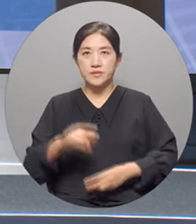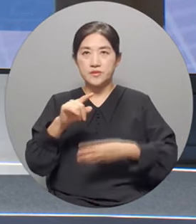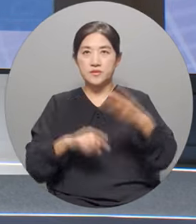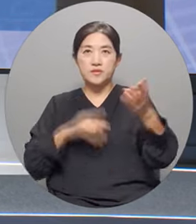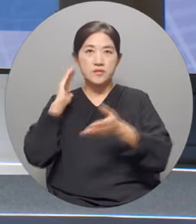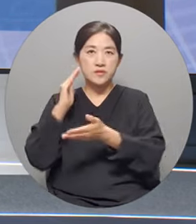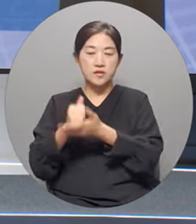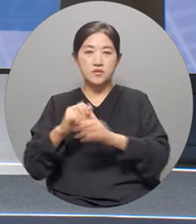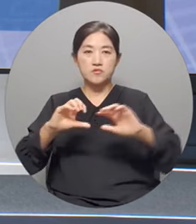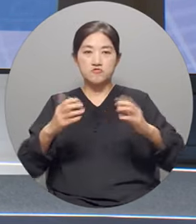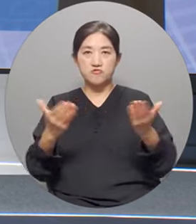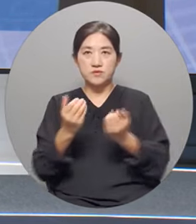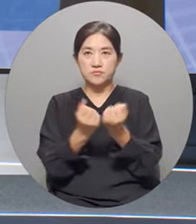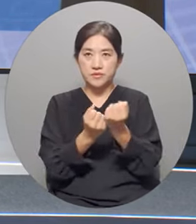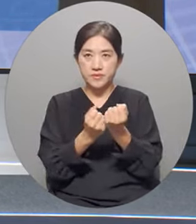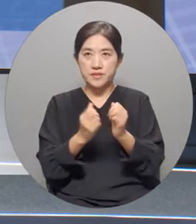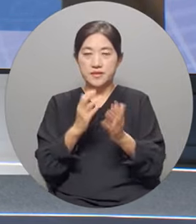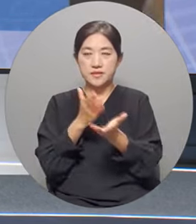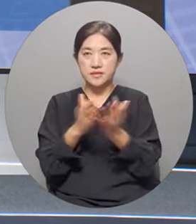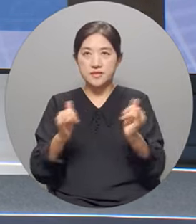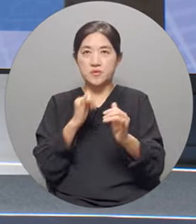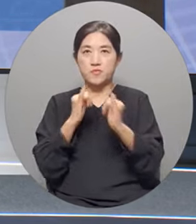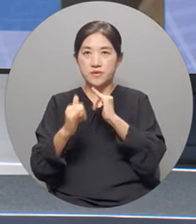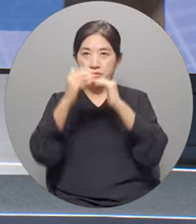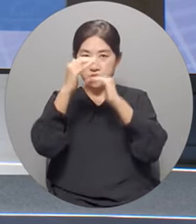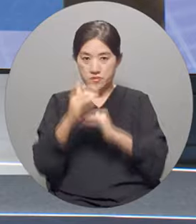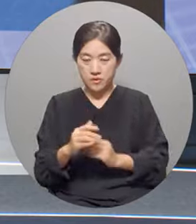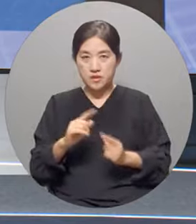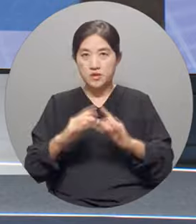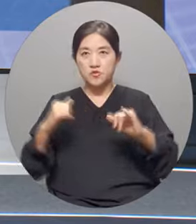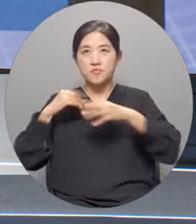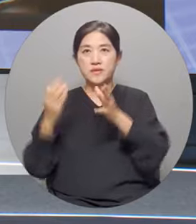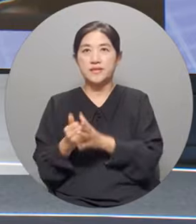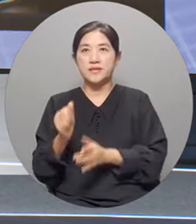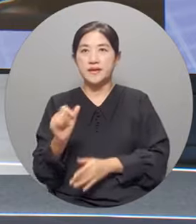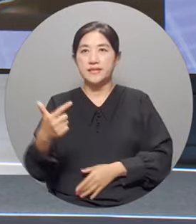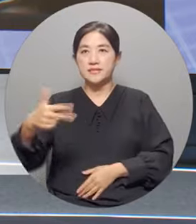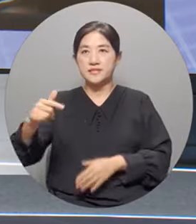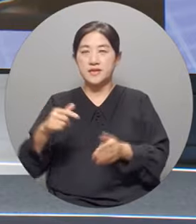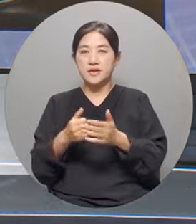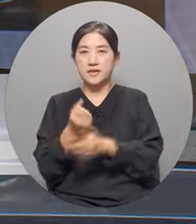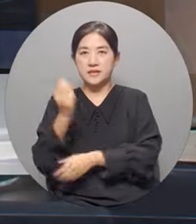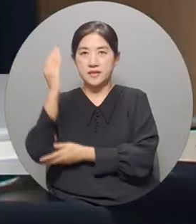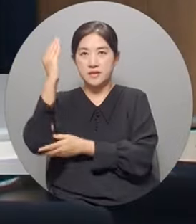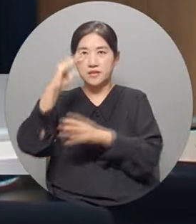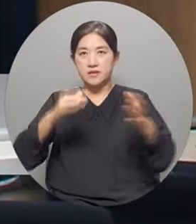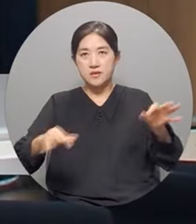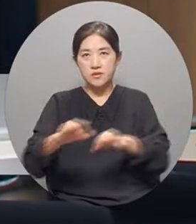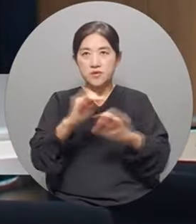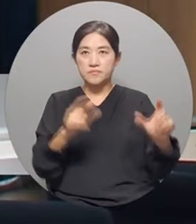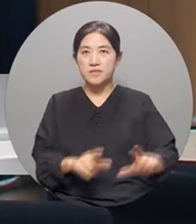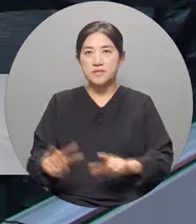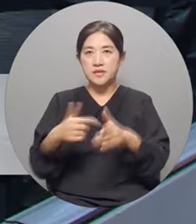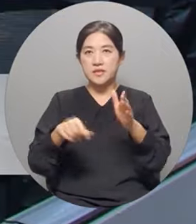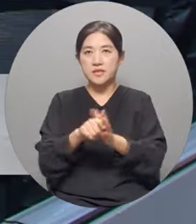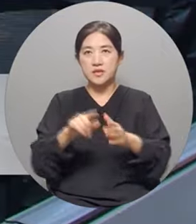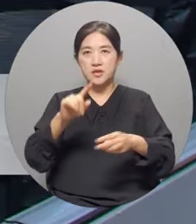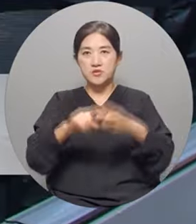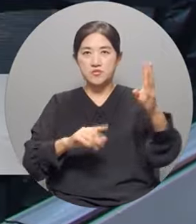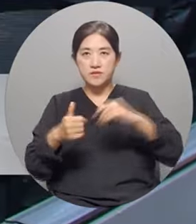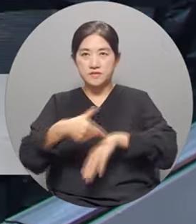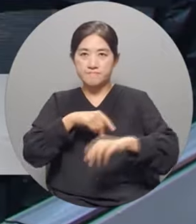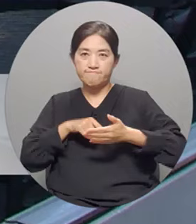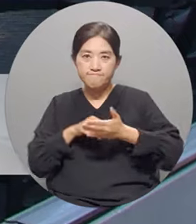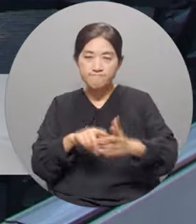윤석열 대통령의 국정 브리핑과 기자회견에 대해 국민의힘 한지하 수석 대변인은 경제와 민생에 대한 윤 대통령의 적극적